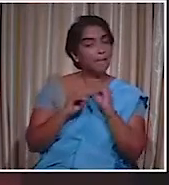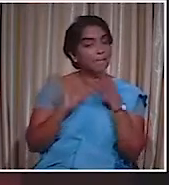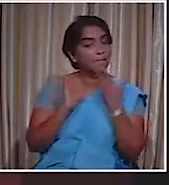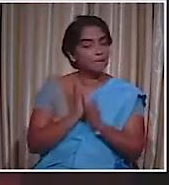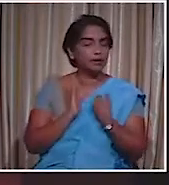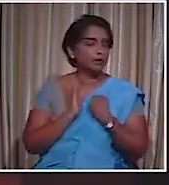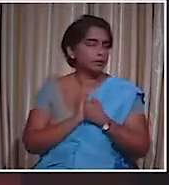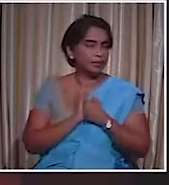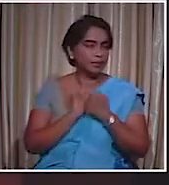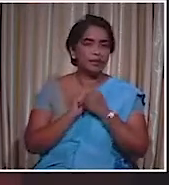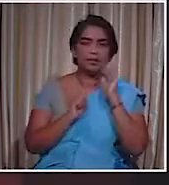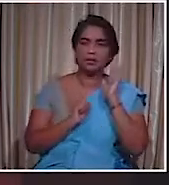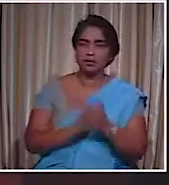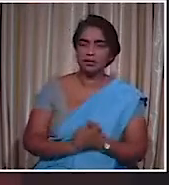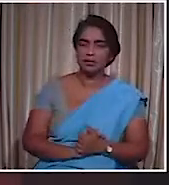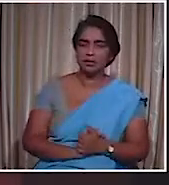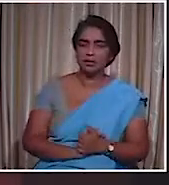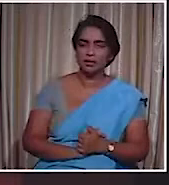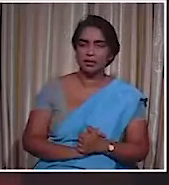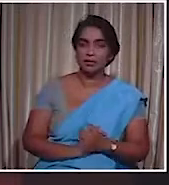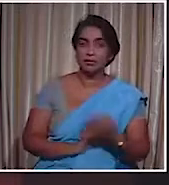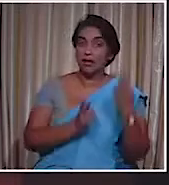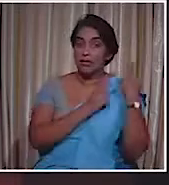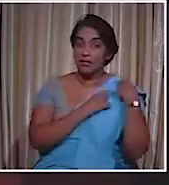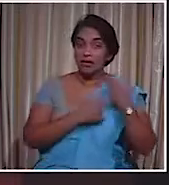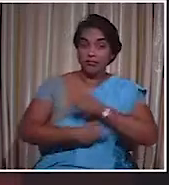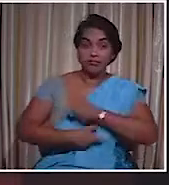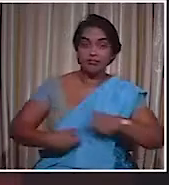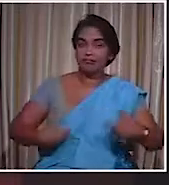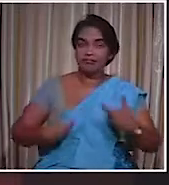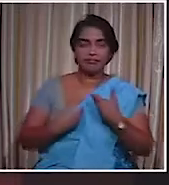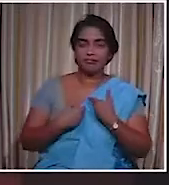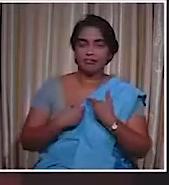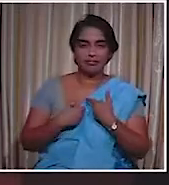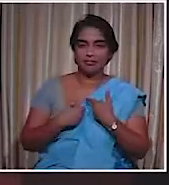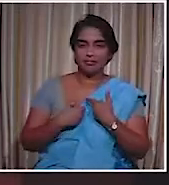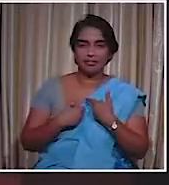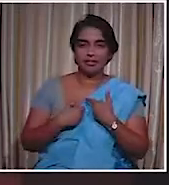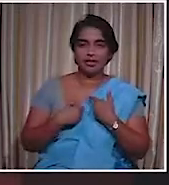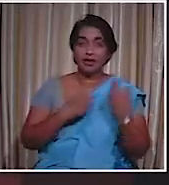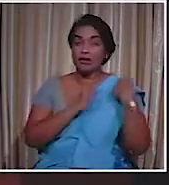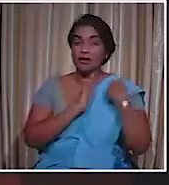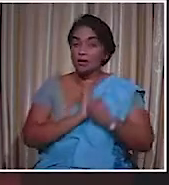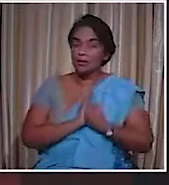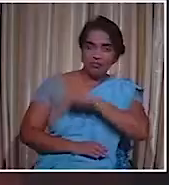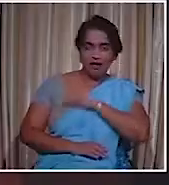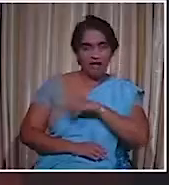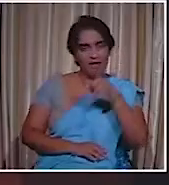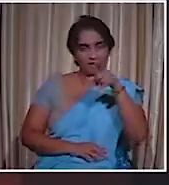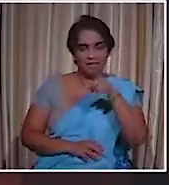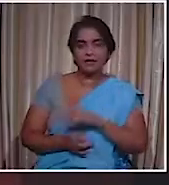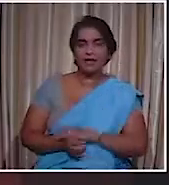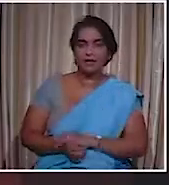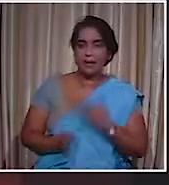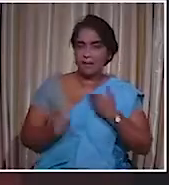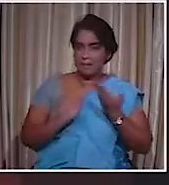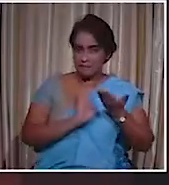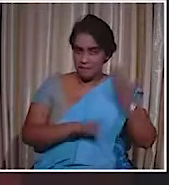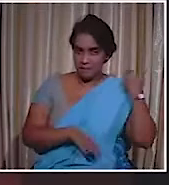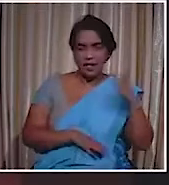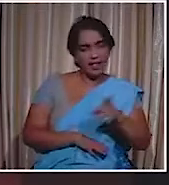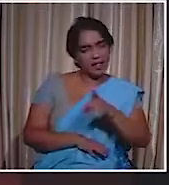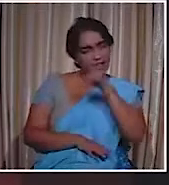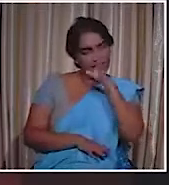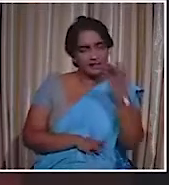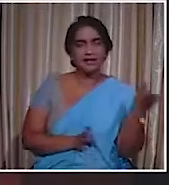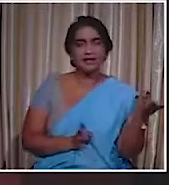වුණා අපි තනතුරු වලට තානාන්තර වලට අපේ ආත්ම ගරුත්වය වෙන්නේ සිකරේ නෑ මේ පහුගිය දවසේ ලැජ්ජ